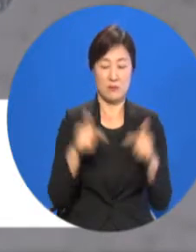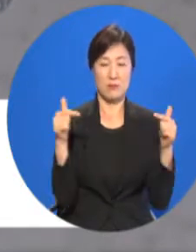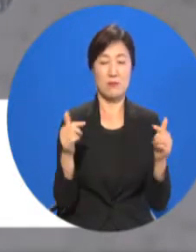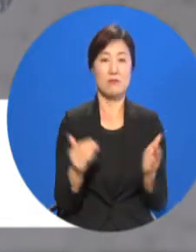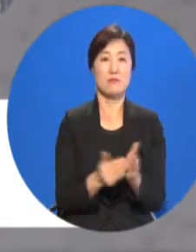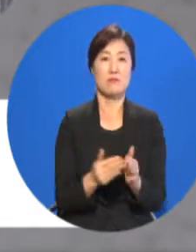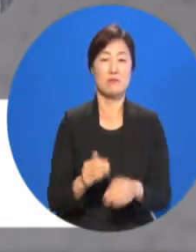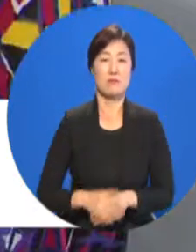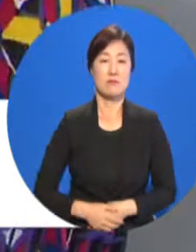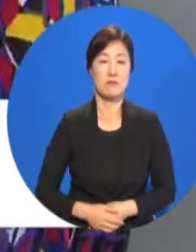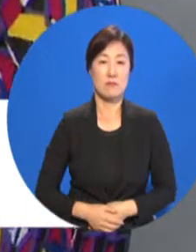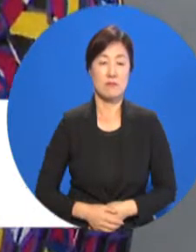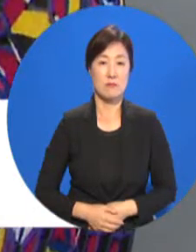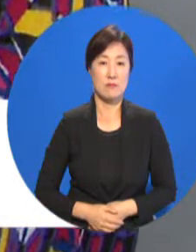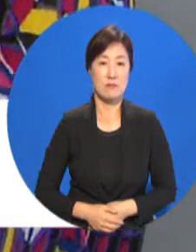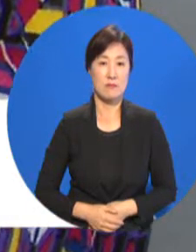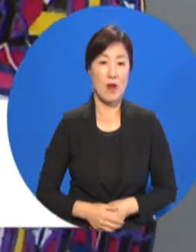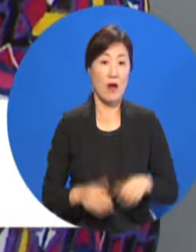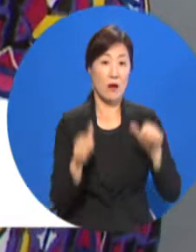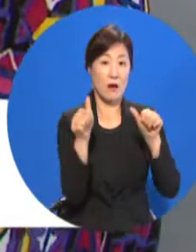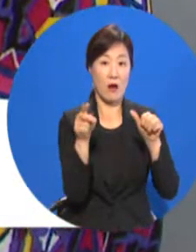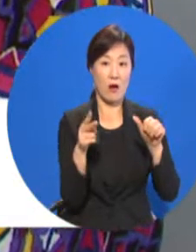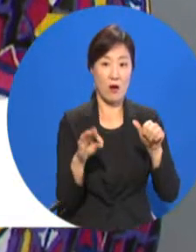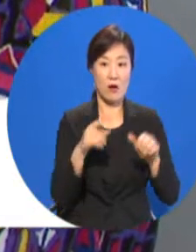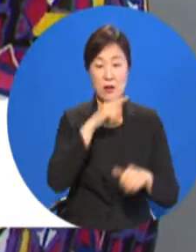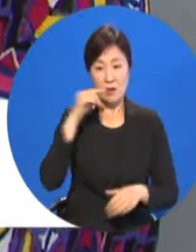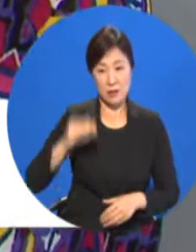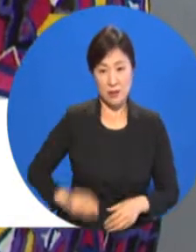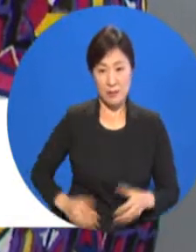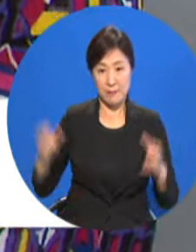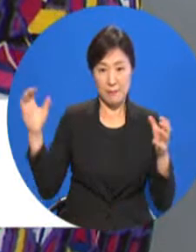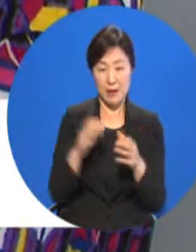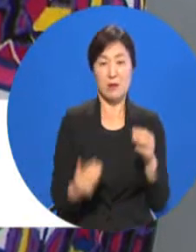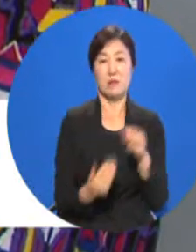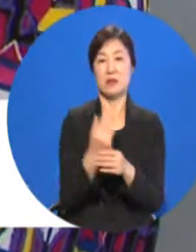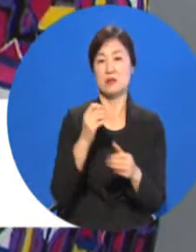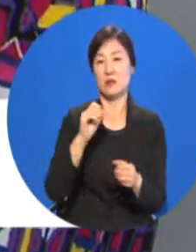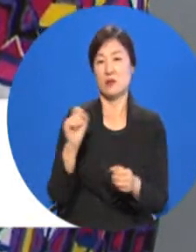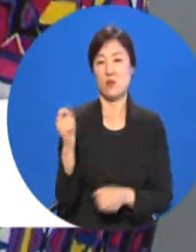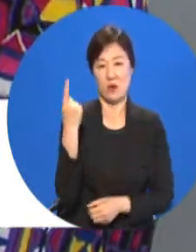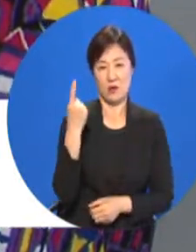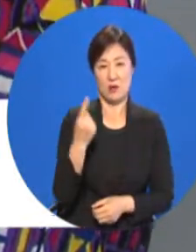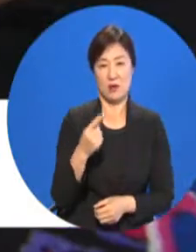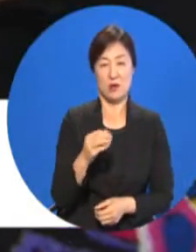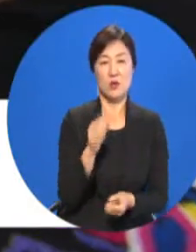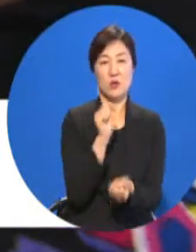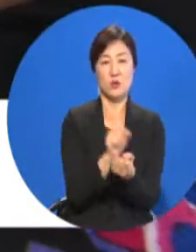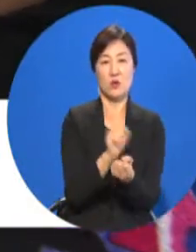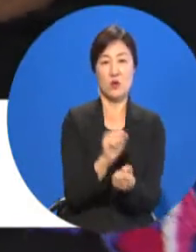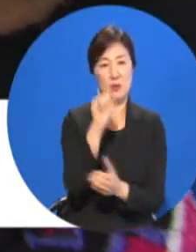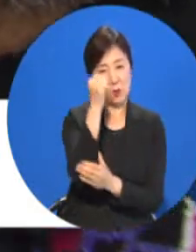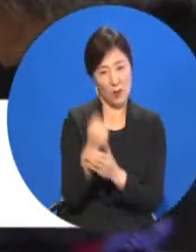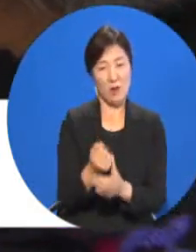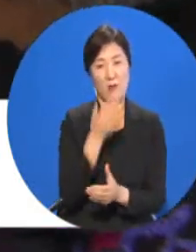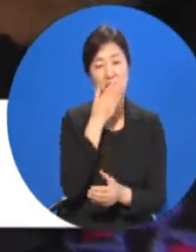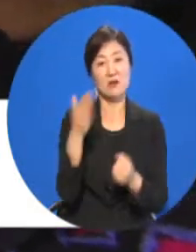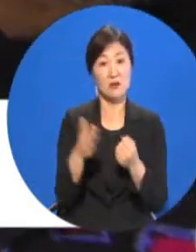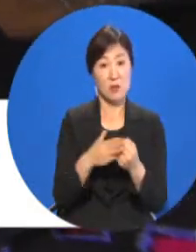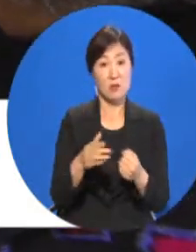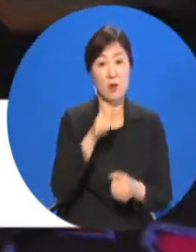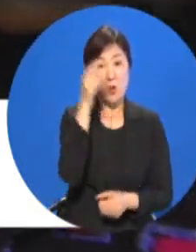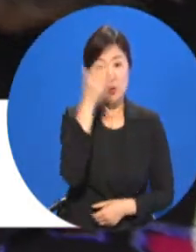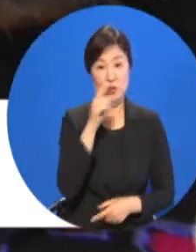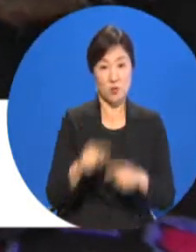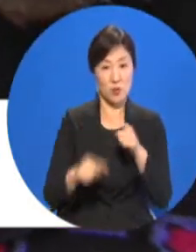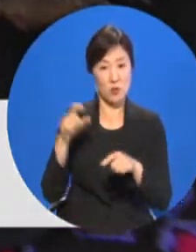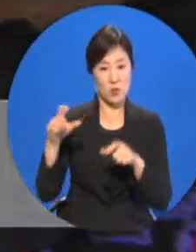집계됐습니다. 전라남도는 A형 간염 집단 발생 원인이 조개젖 섭취로 지목됨에 따라 여수와 목포 등 도내